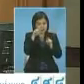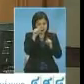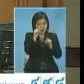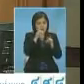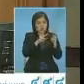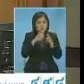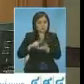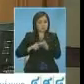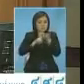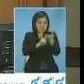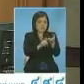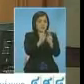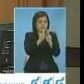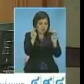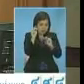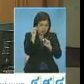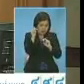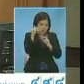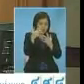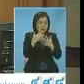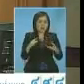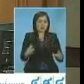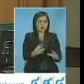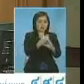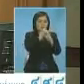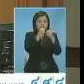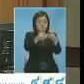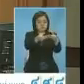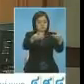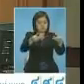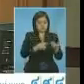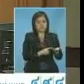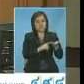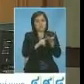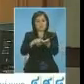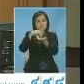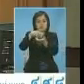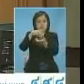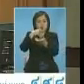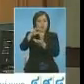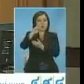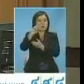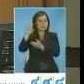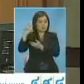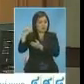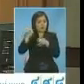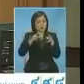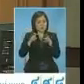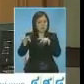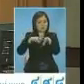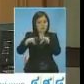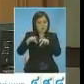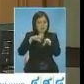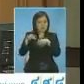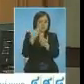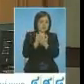กรรมาธิการส่วนการรายงานนั้นก็จะมีการรายงานต่อรัฐสภาแห่งนี้ถึงผลการดำเนินงานเมื่อมี